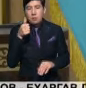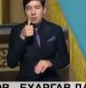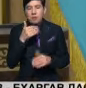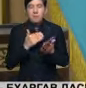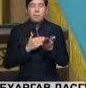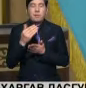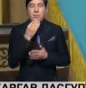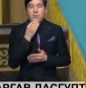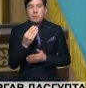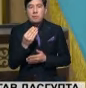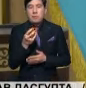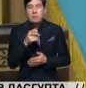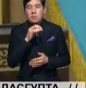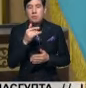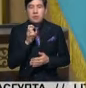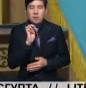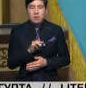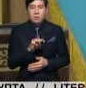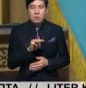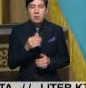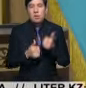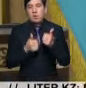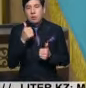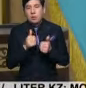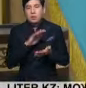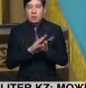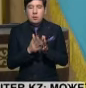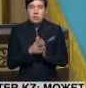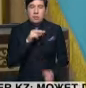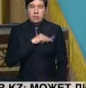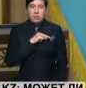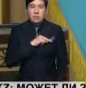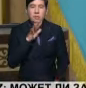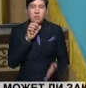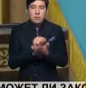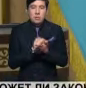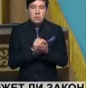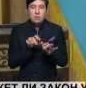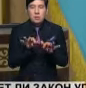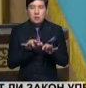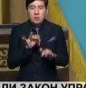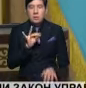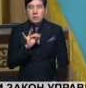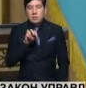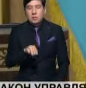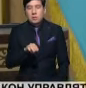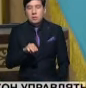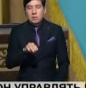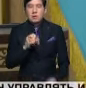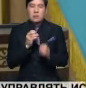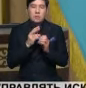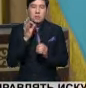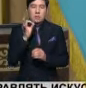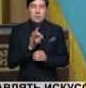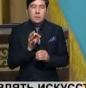спрос на квалифицированные кадры и конкурентоспособные условия труда. Занятость в IT-сфере также увеличилась на 12%,